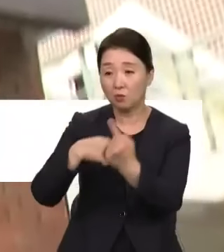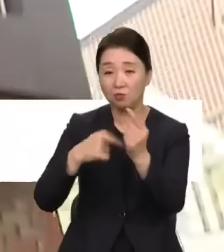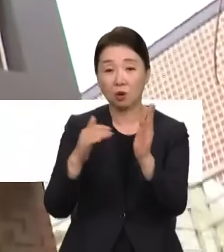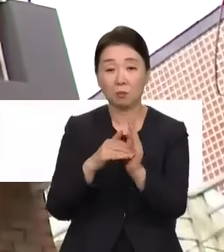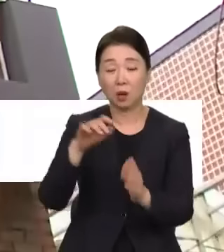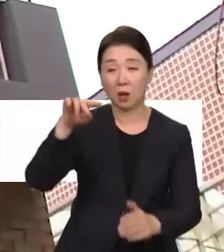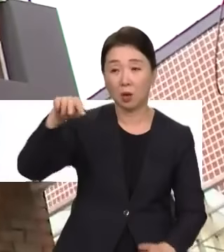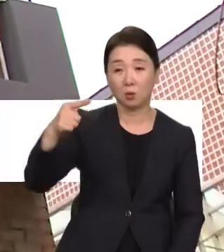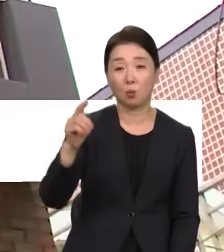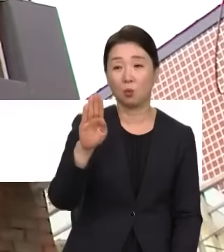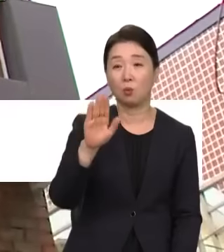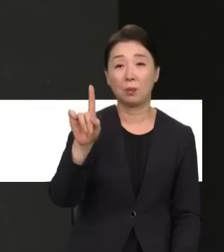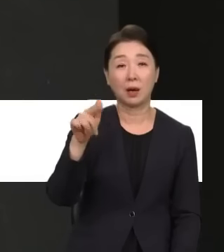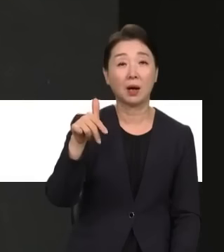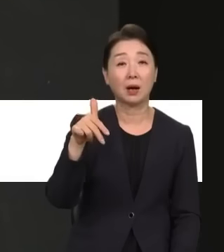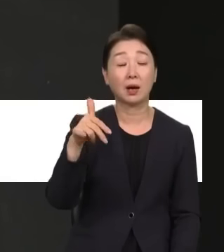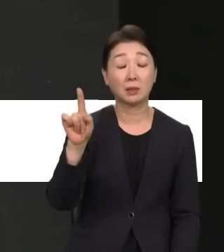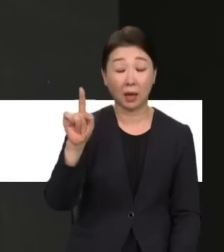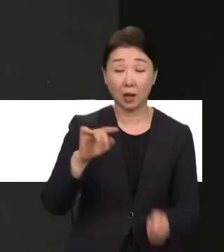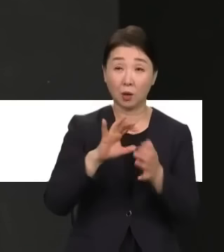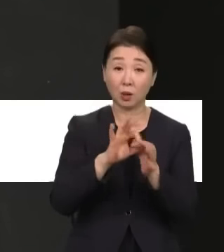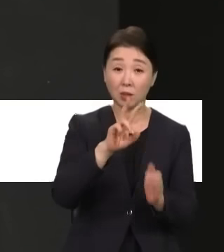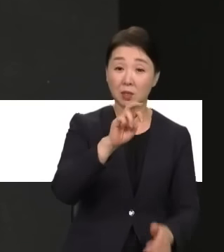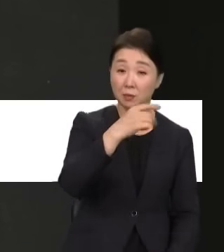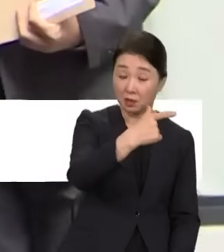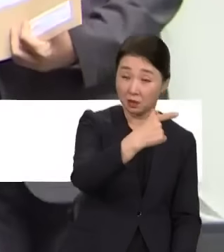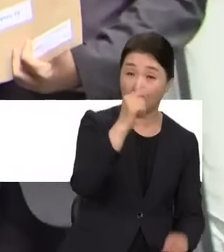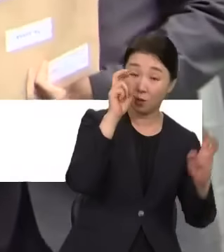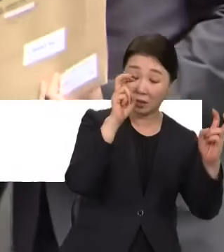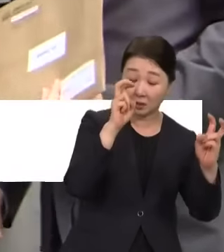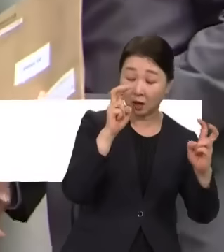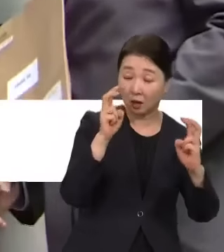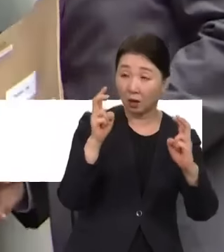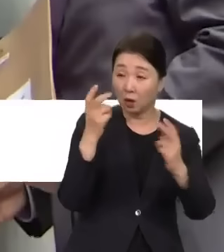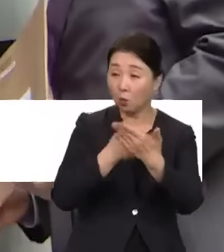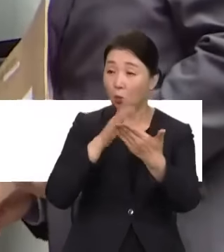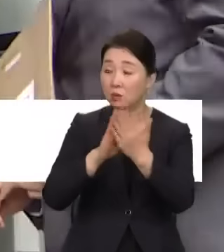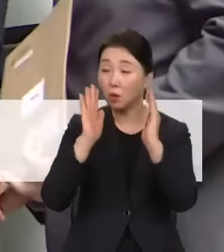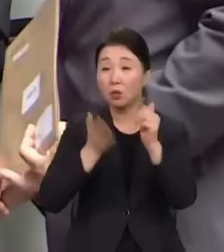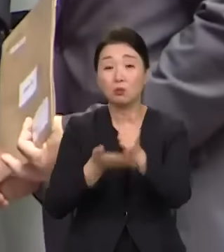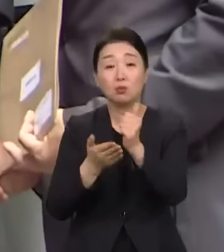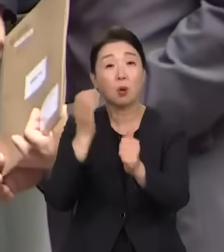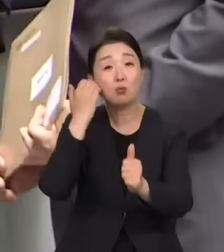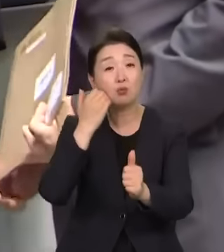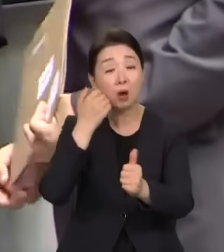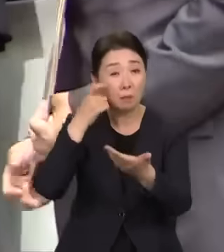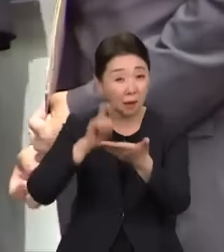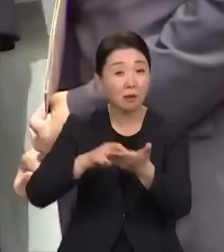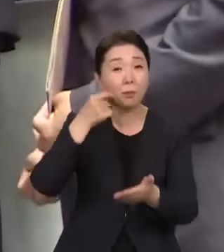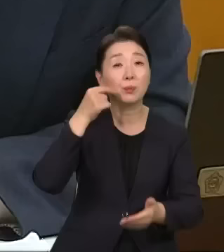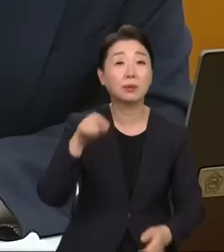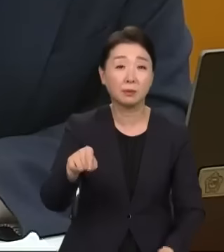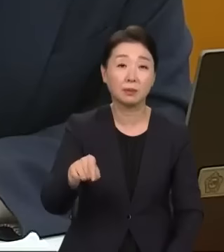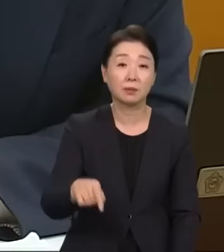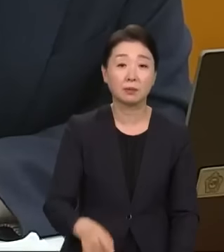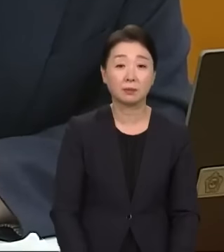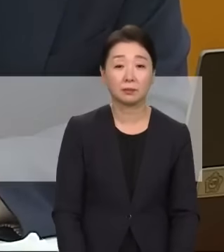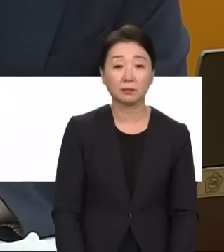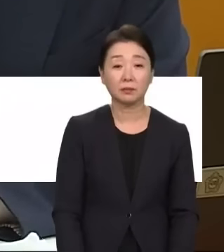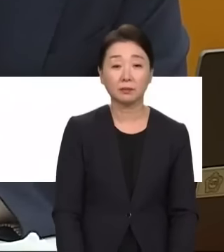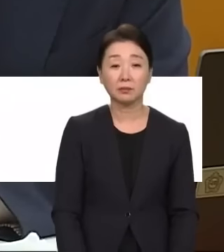코바나 컨텐츠와 연관이 있는 21g을 누가 관저 공사업체로 추천했는지에 대해서도 밝혀내지 못했습니다.